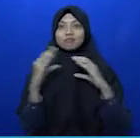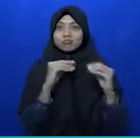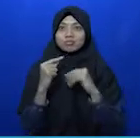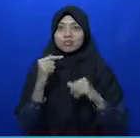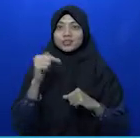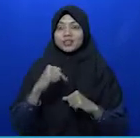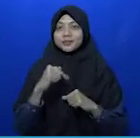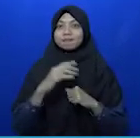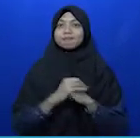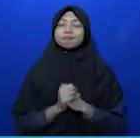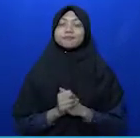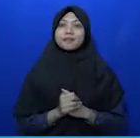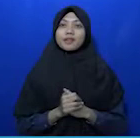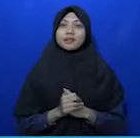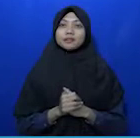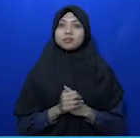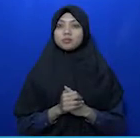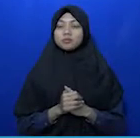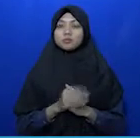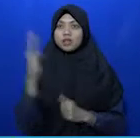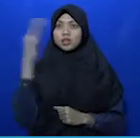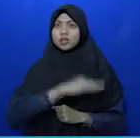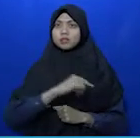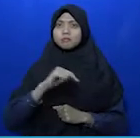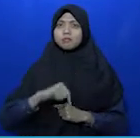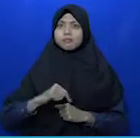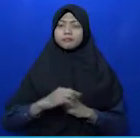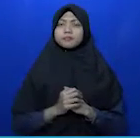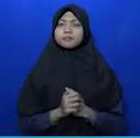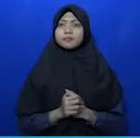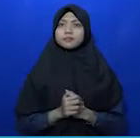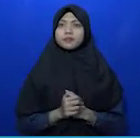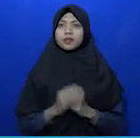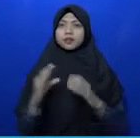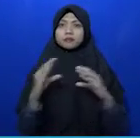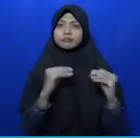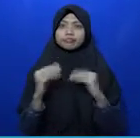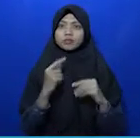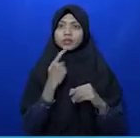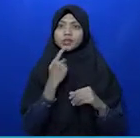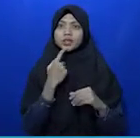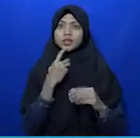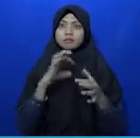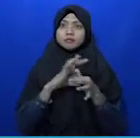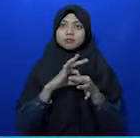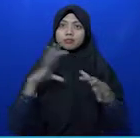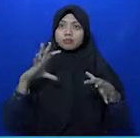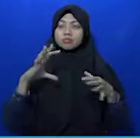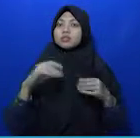tersebut. Dan untuk hari ini kita akan membahas mengenai divestasi